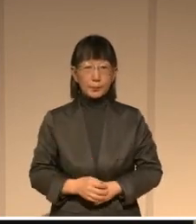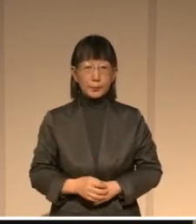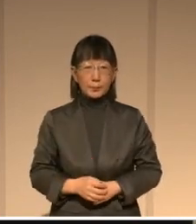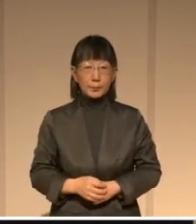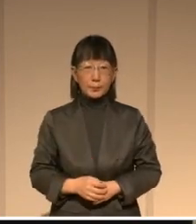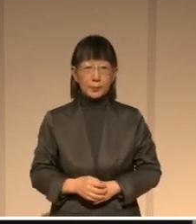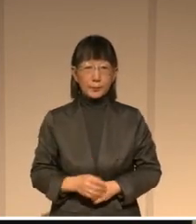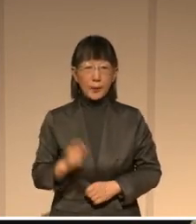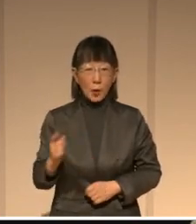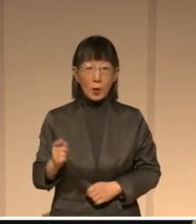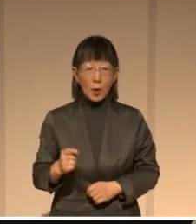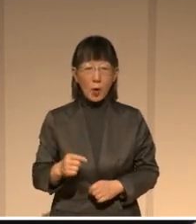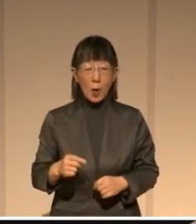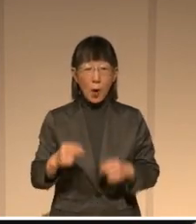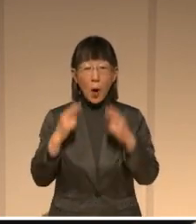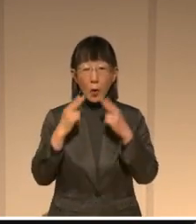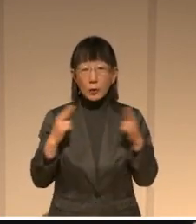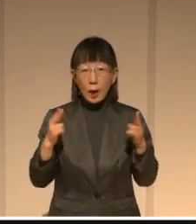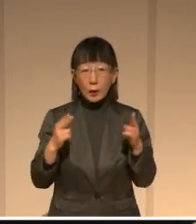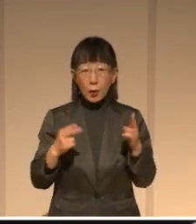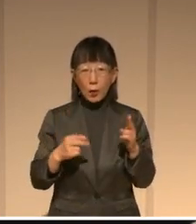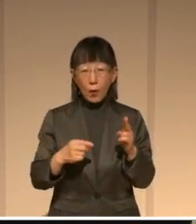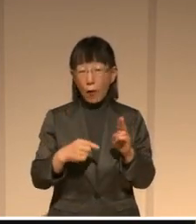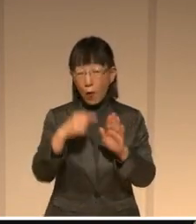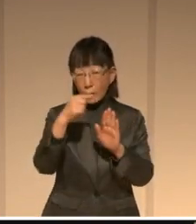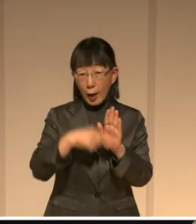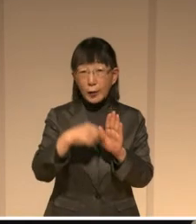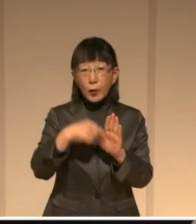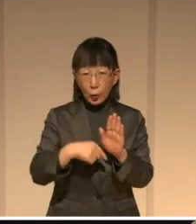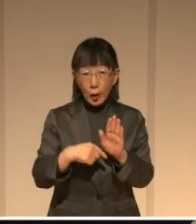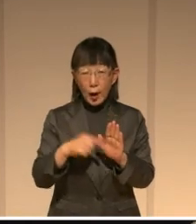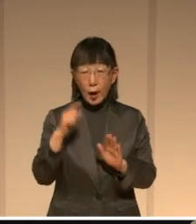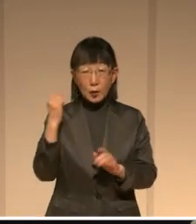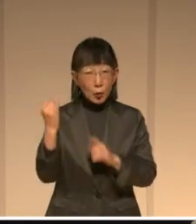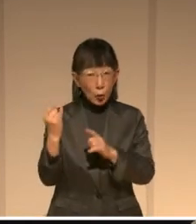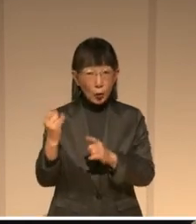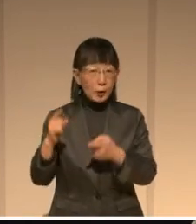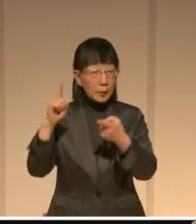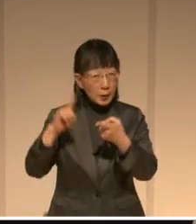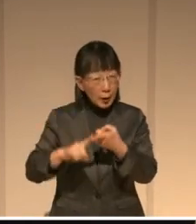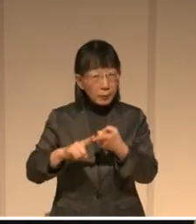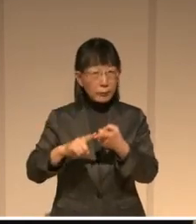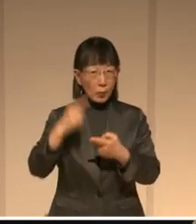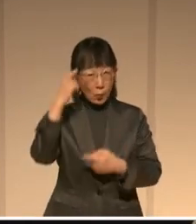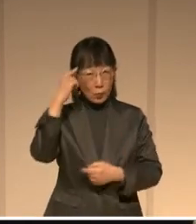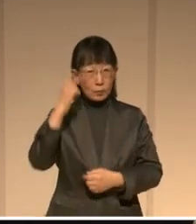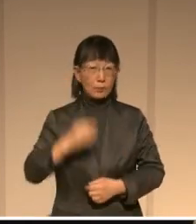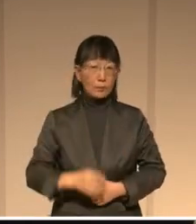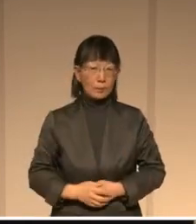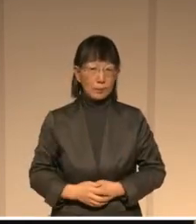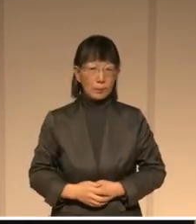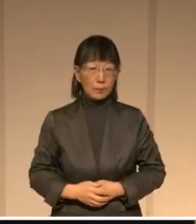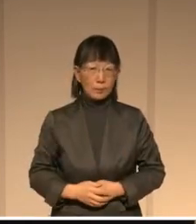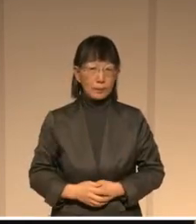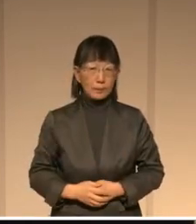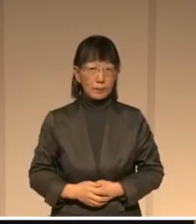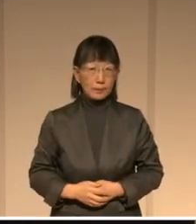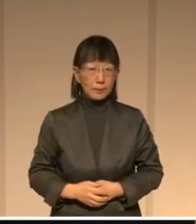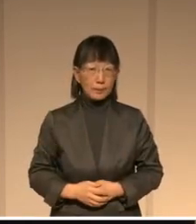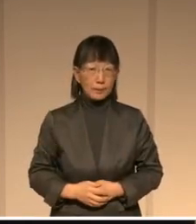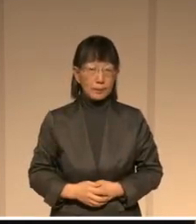その子にしっくりくる曲なんじゃないかなと思っていてその子は何点なのすごく